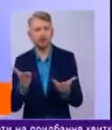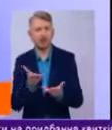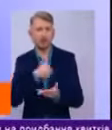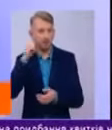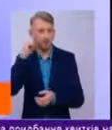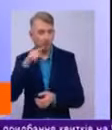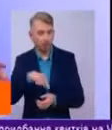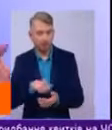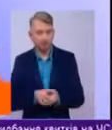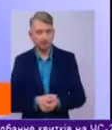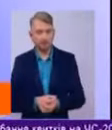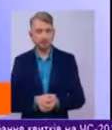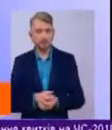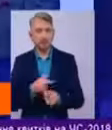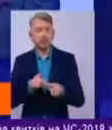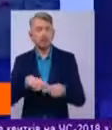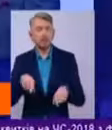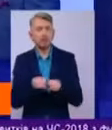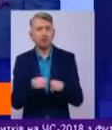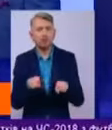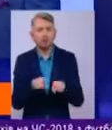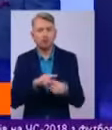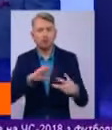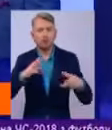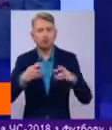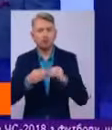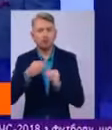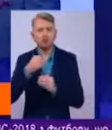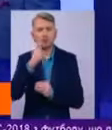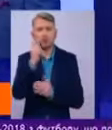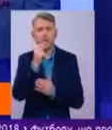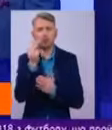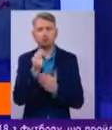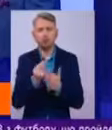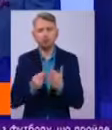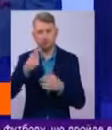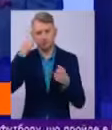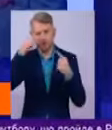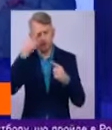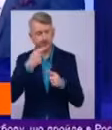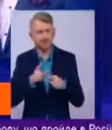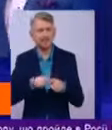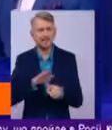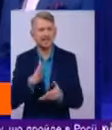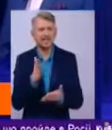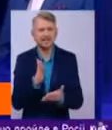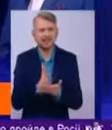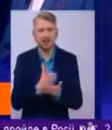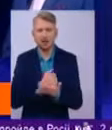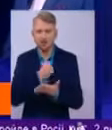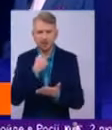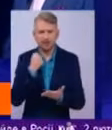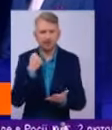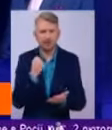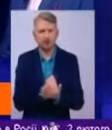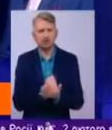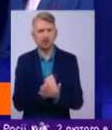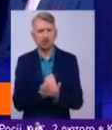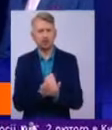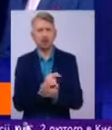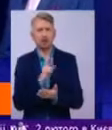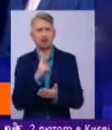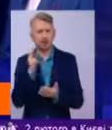відомі, це все одно плід якби художньої фантазії. Це не є ствердженням, скажімо,